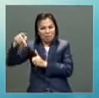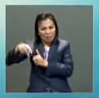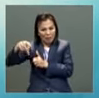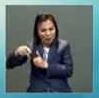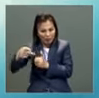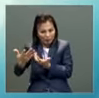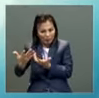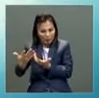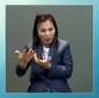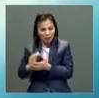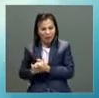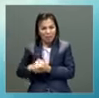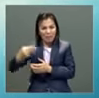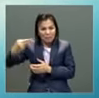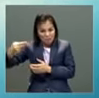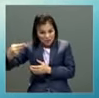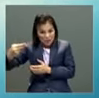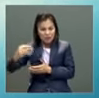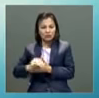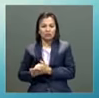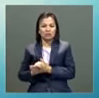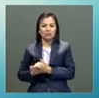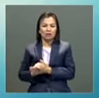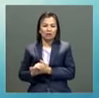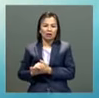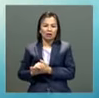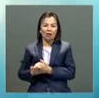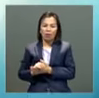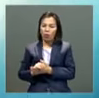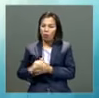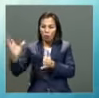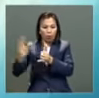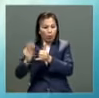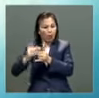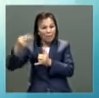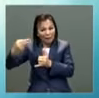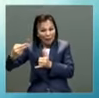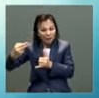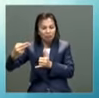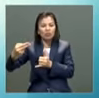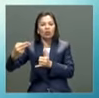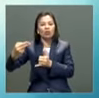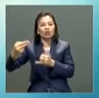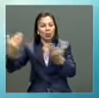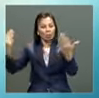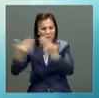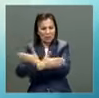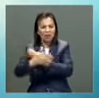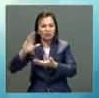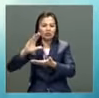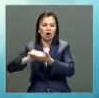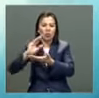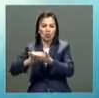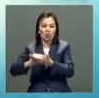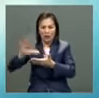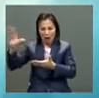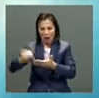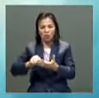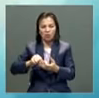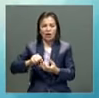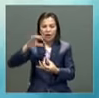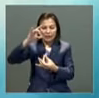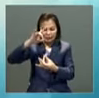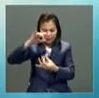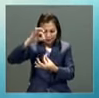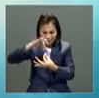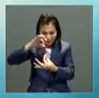ปเป็นอย่างที่ผมรายงานเป็นหมื่นคนเนี่ยเขาผ่านตรงนั้นเข้ามาเขาเลยต้องมีการเปิดเผยชุดข้อมูลเหล่านี้เพื่อควบคุมค